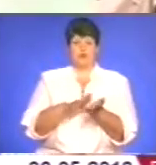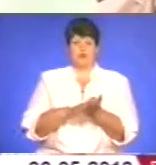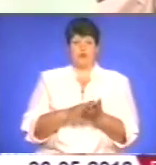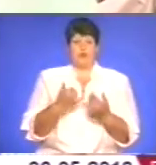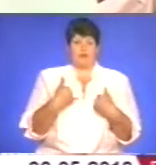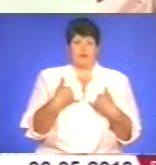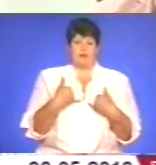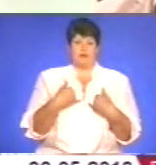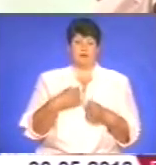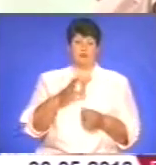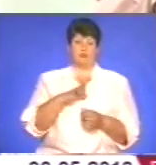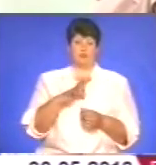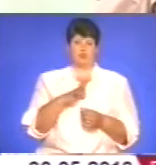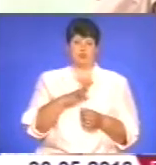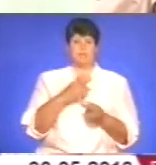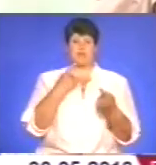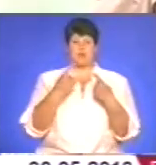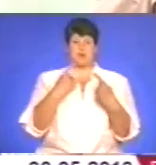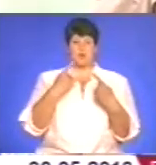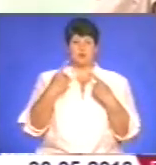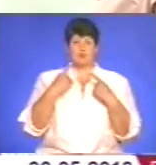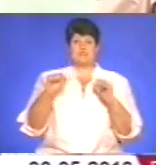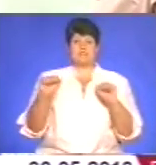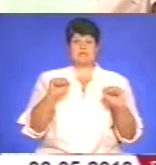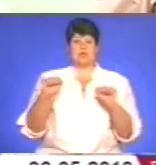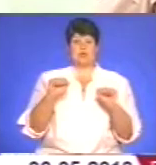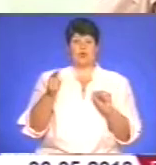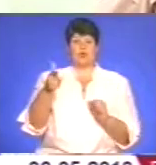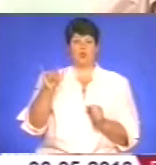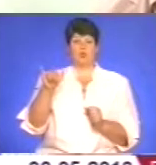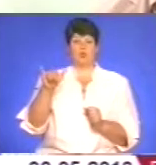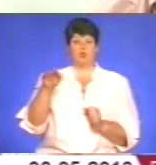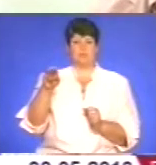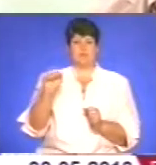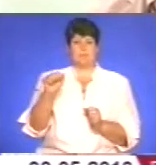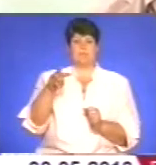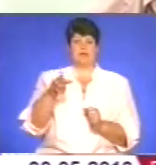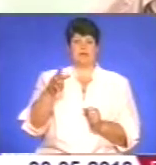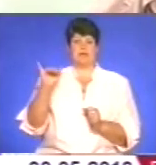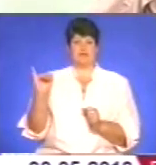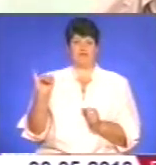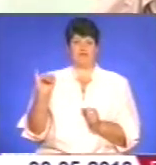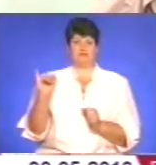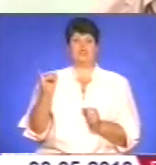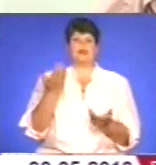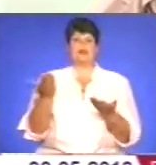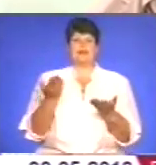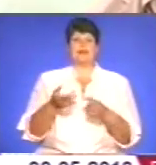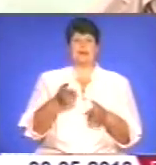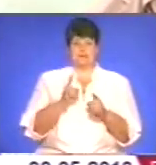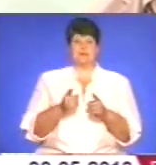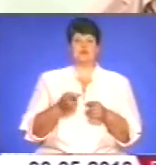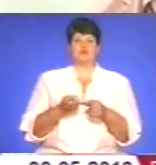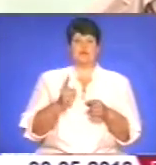що відбулася розмова з керівником, з ГУТою Миколою Івановичем, де дійсно ця